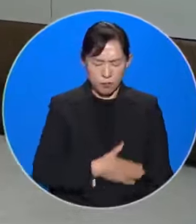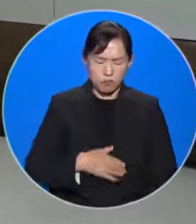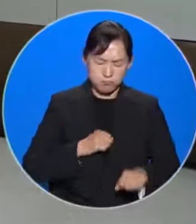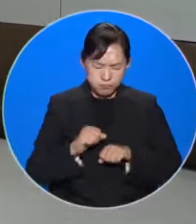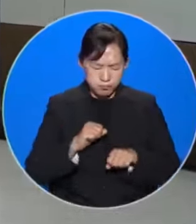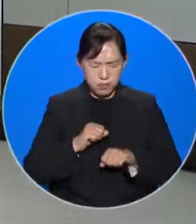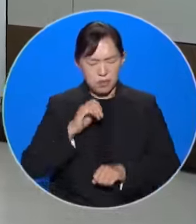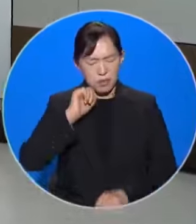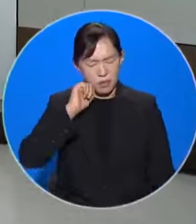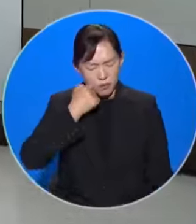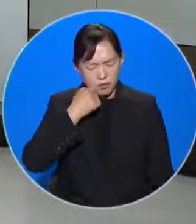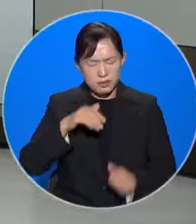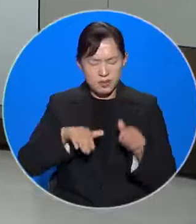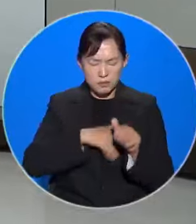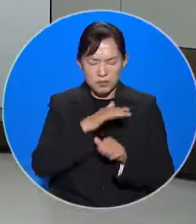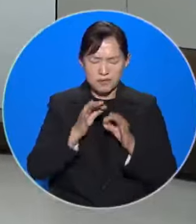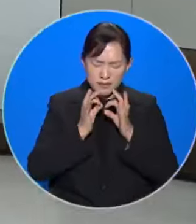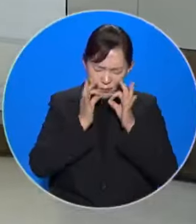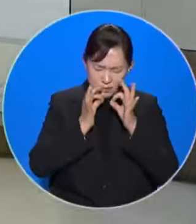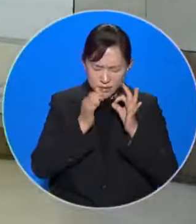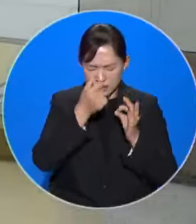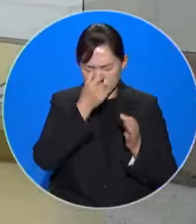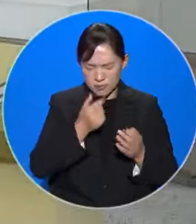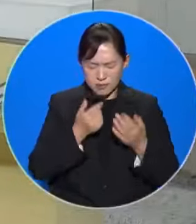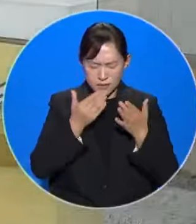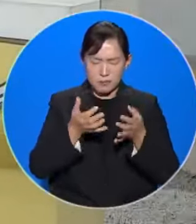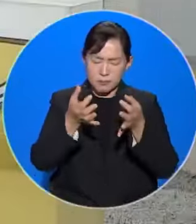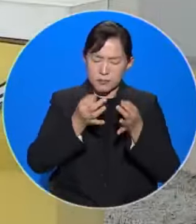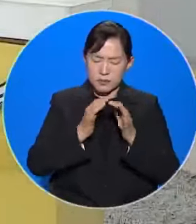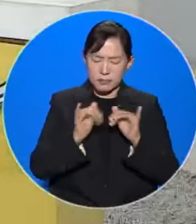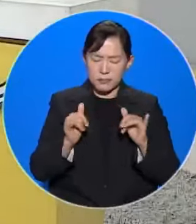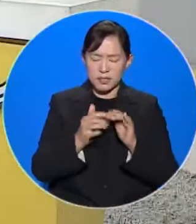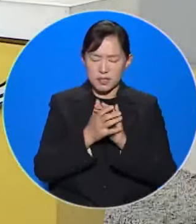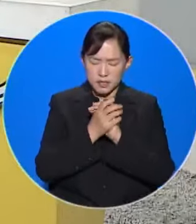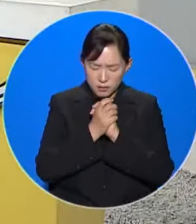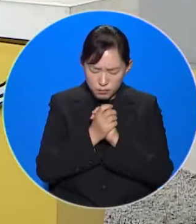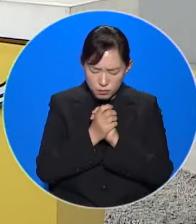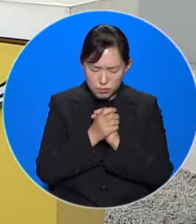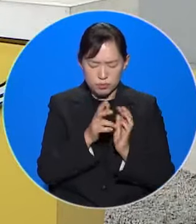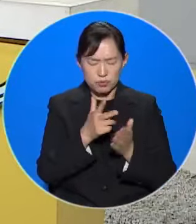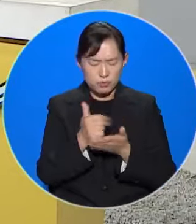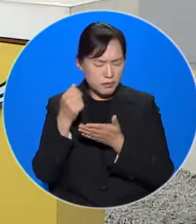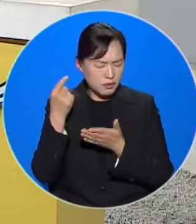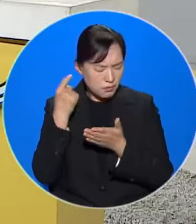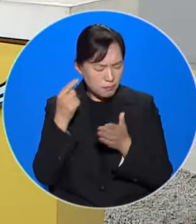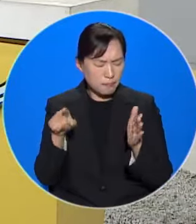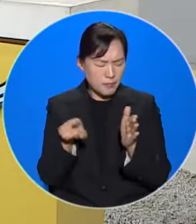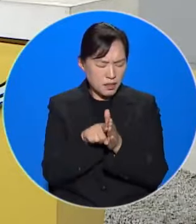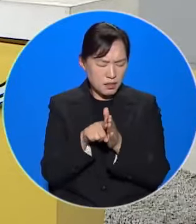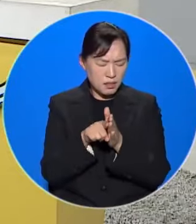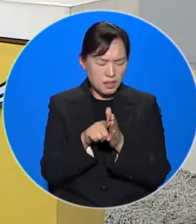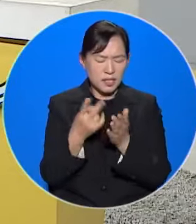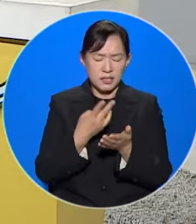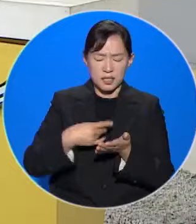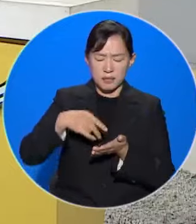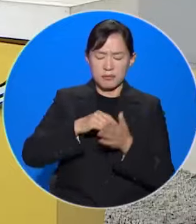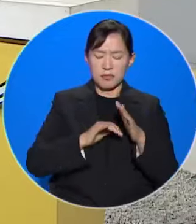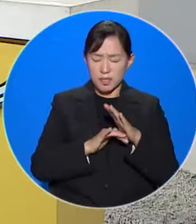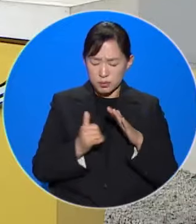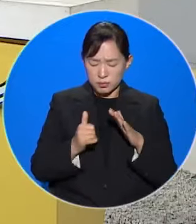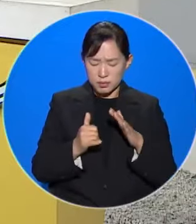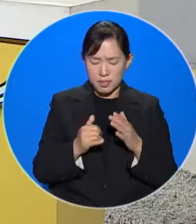어려운 상황 가운데서도 간절하게 기도하는 우리 시청자들의 기도를 주여 들으실 줄 믿습니다. 우리 달리다금